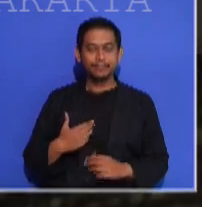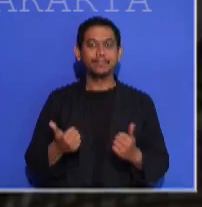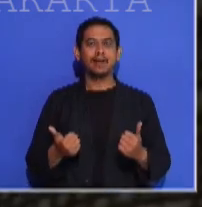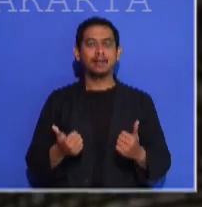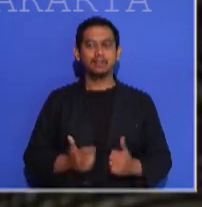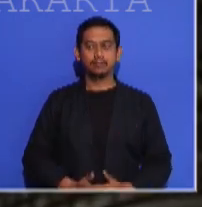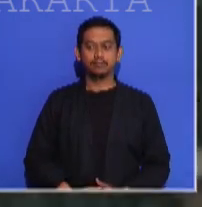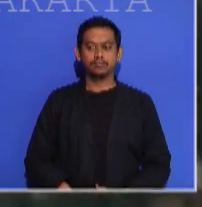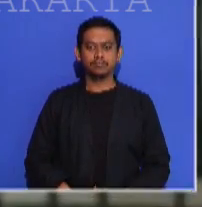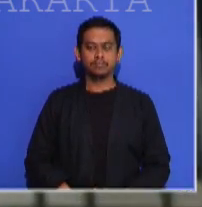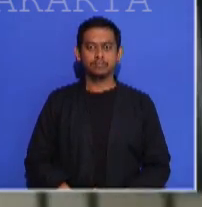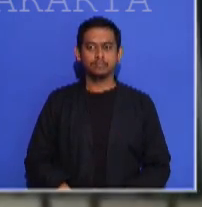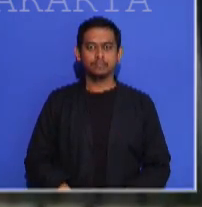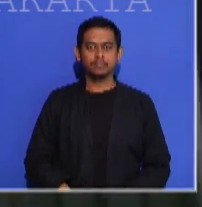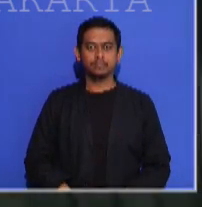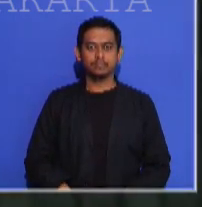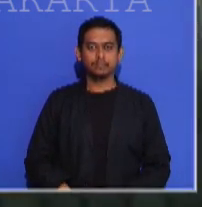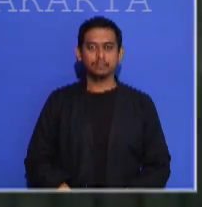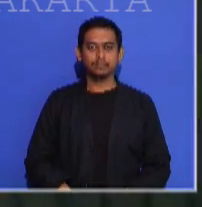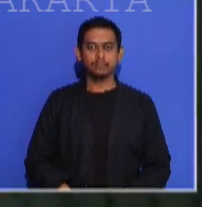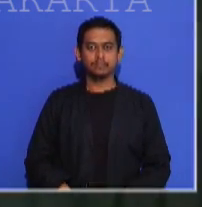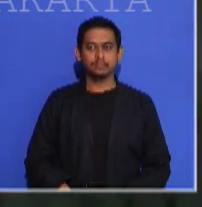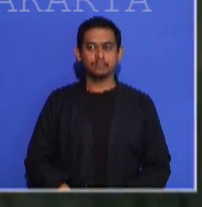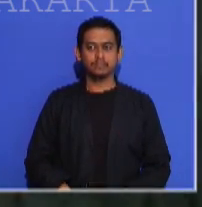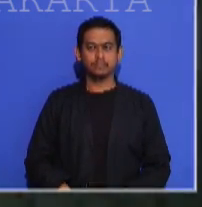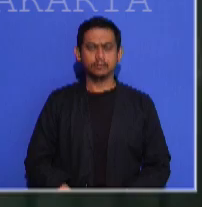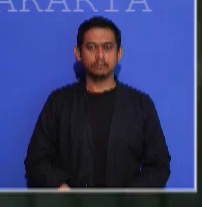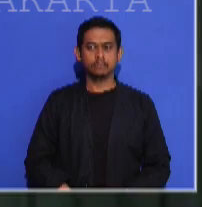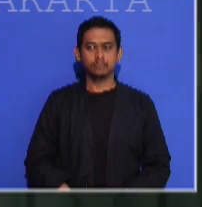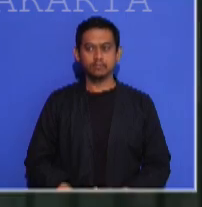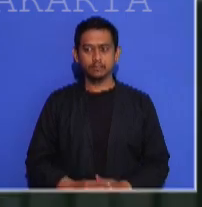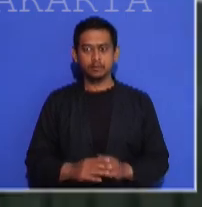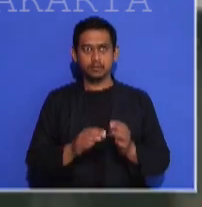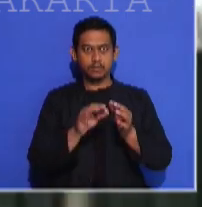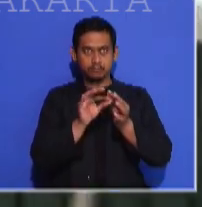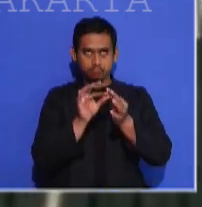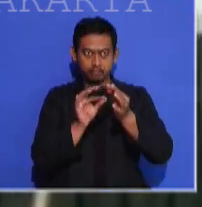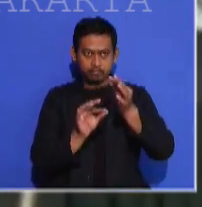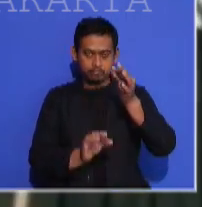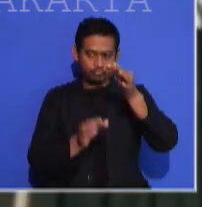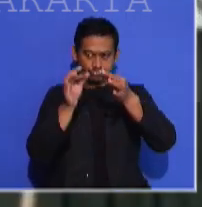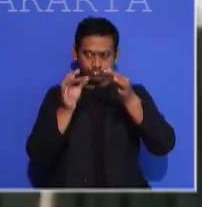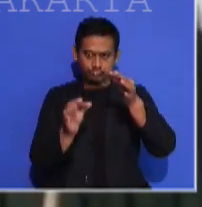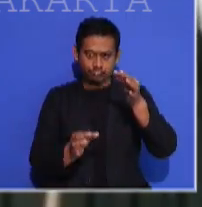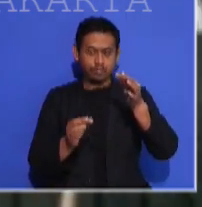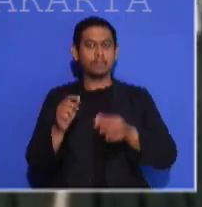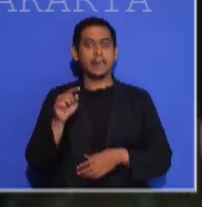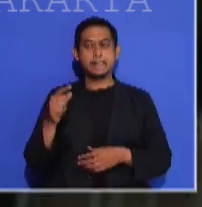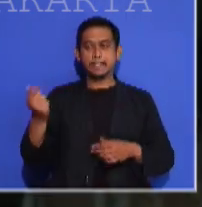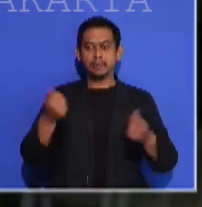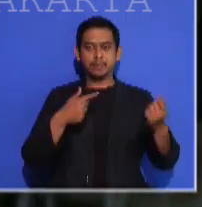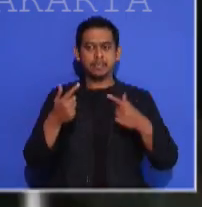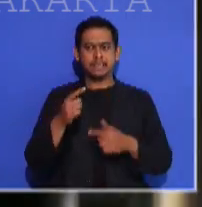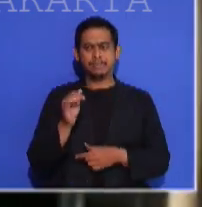ngayahi pakaryanipun. Bahan sengkeran saking deling utawi ingkang sinebat ruji menika dipun tumbas saking pengrajin